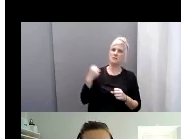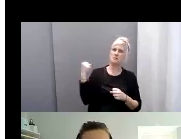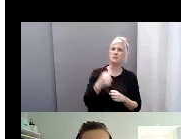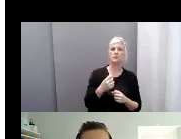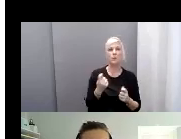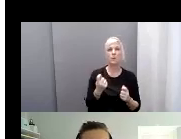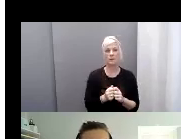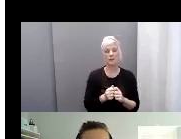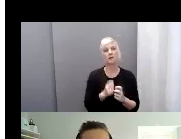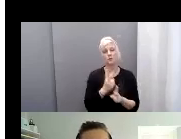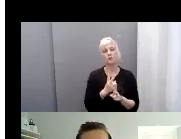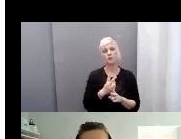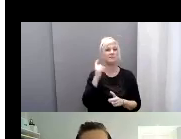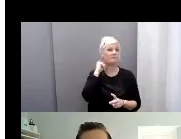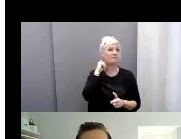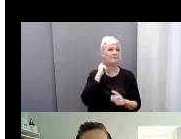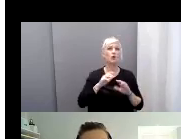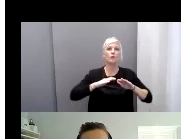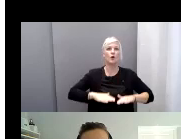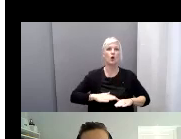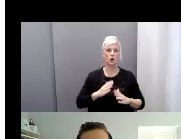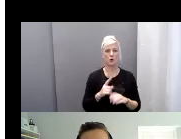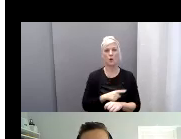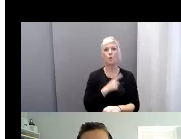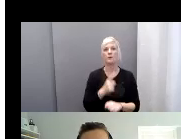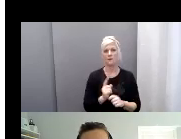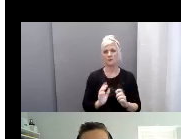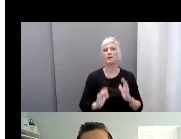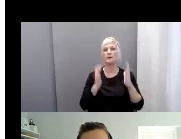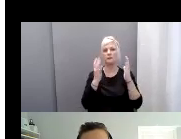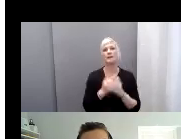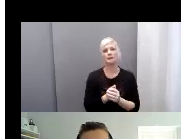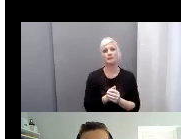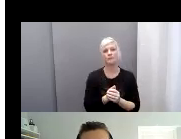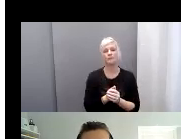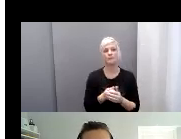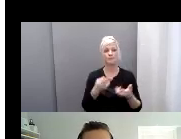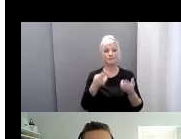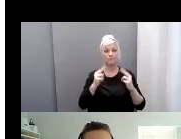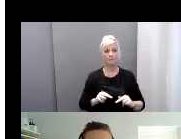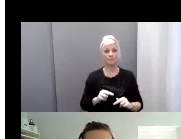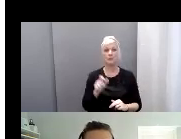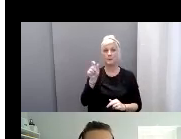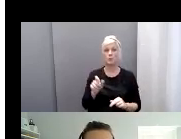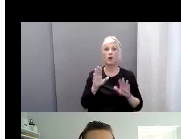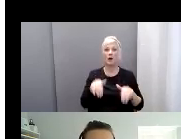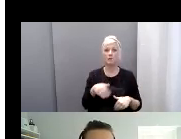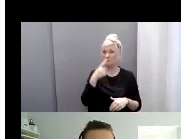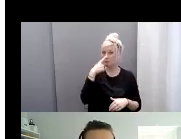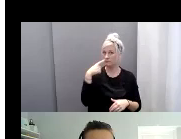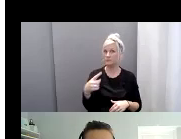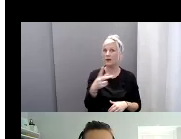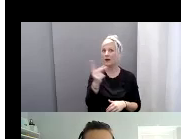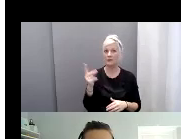livet. Men jag har även ett exempel på en person som har utsatt andra för våld. Det är Daniel med